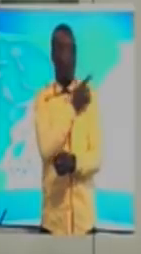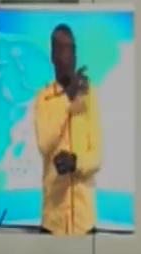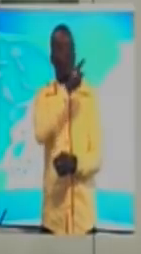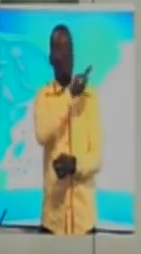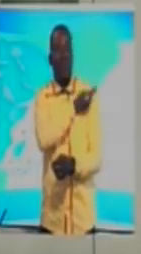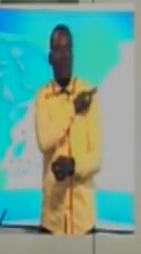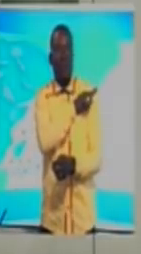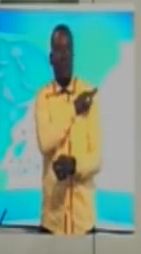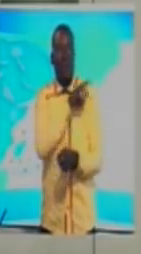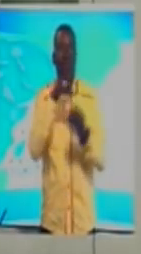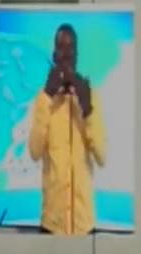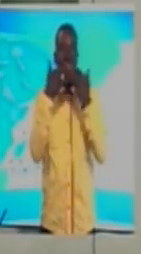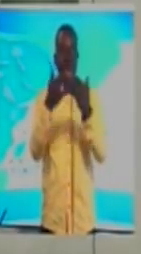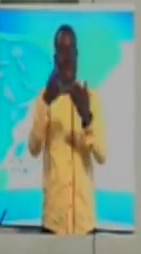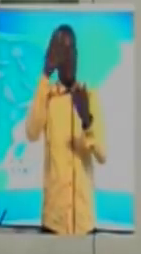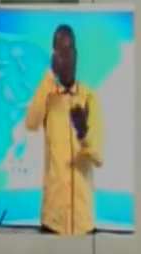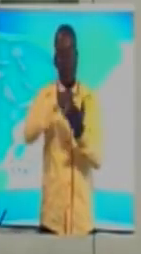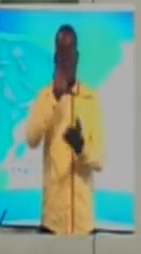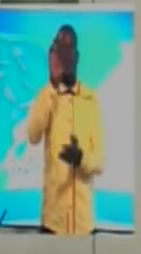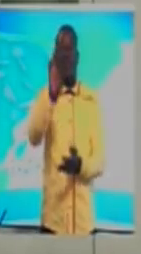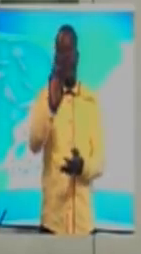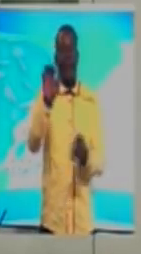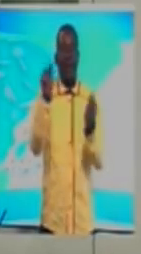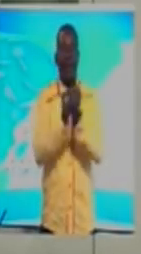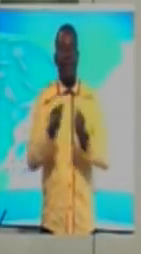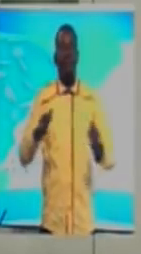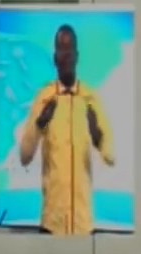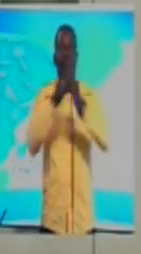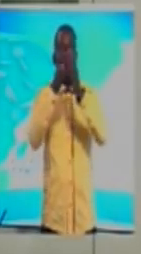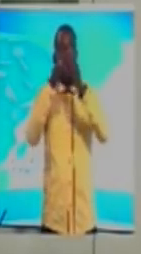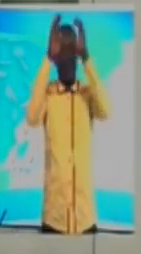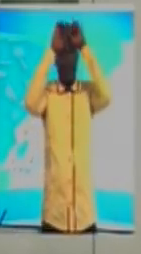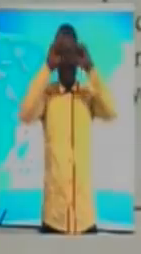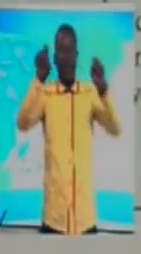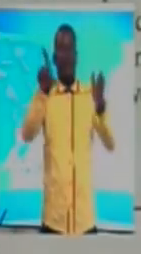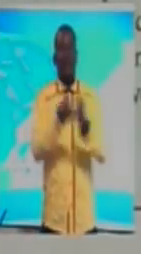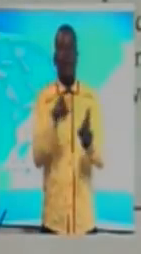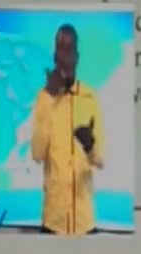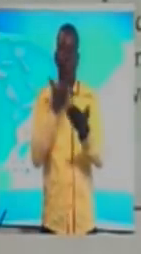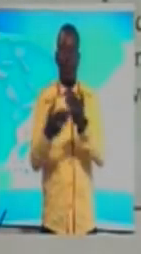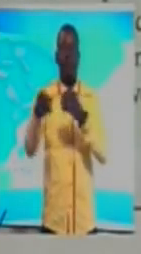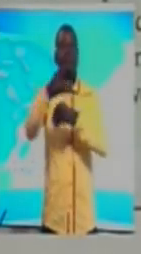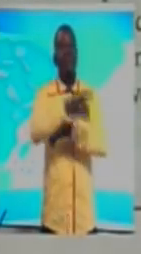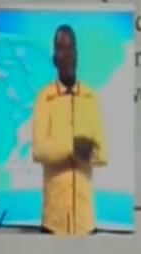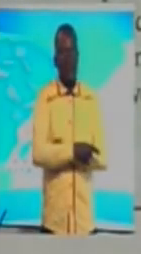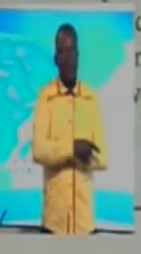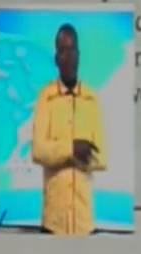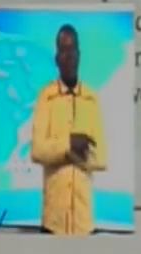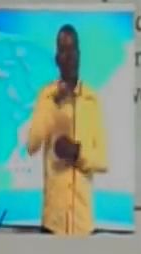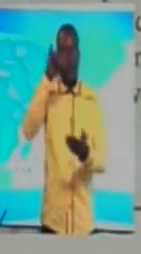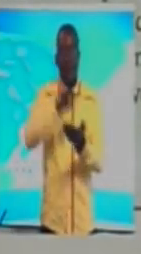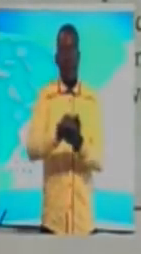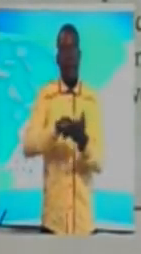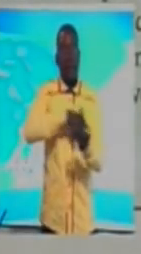Zungrana, salut 2020 avec comme défi la tenue de la présidentielle à bonne date. Malgré le tour de Babel qui entoure